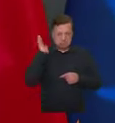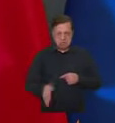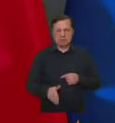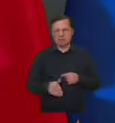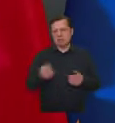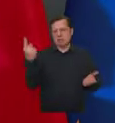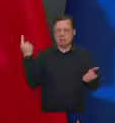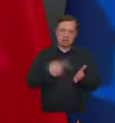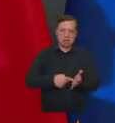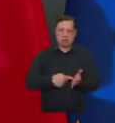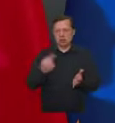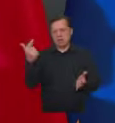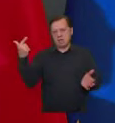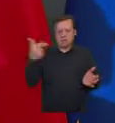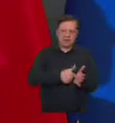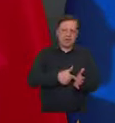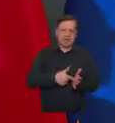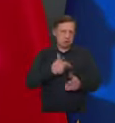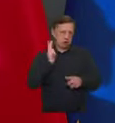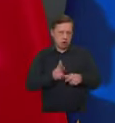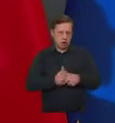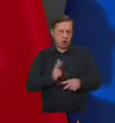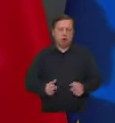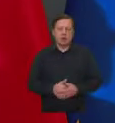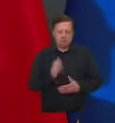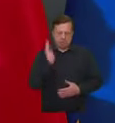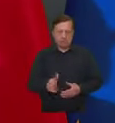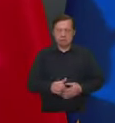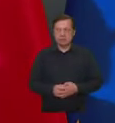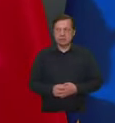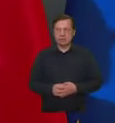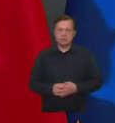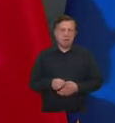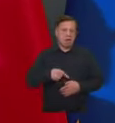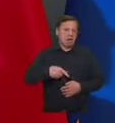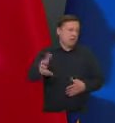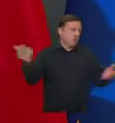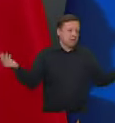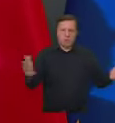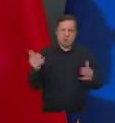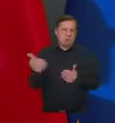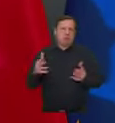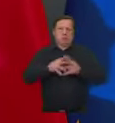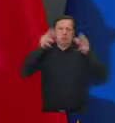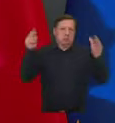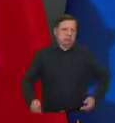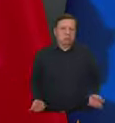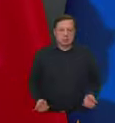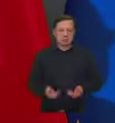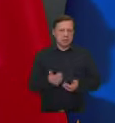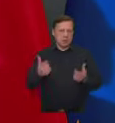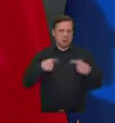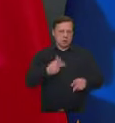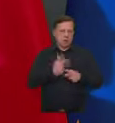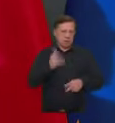1000–2000 chorych. W ciągu kilkunastu dni to może być 10 000. Mówienie o